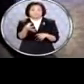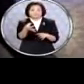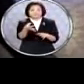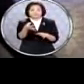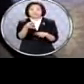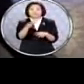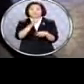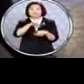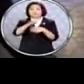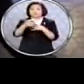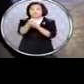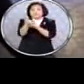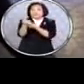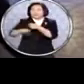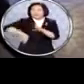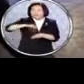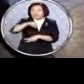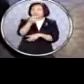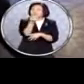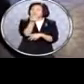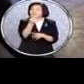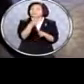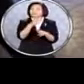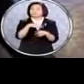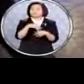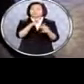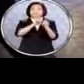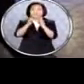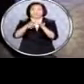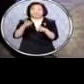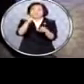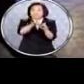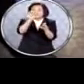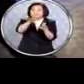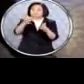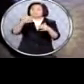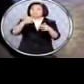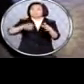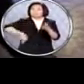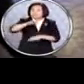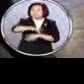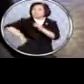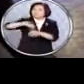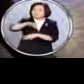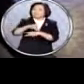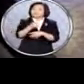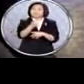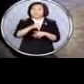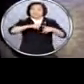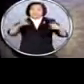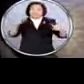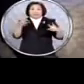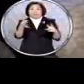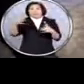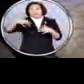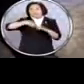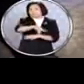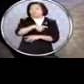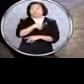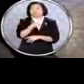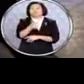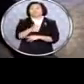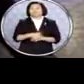用小额捐款，我们是人民用一点一滴的小额的募款、小额的捐款来支撑起来的一个政党。